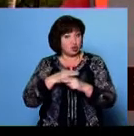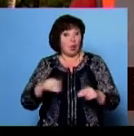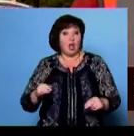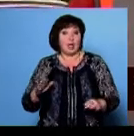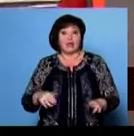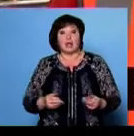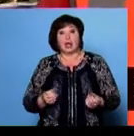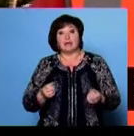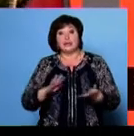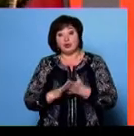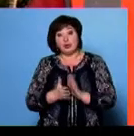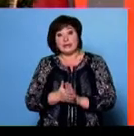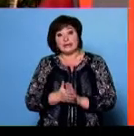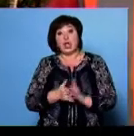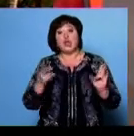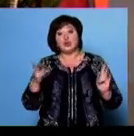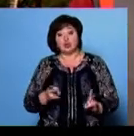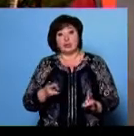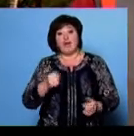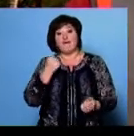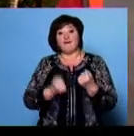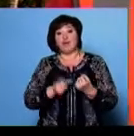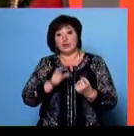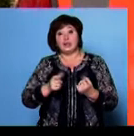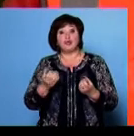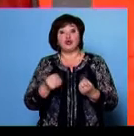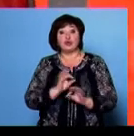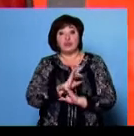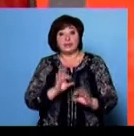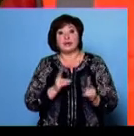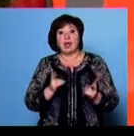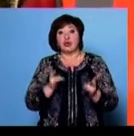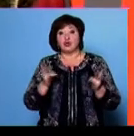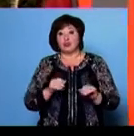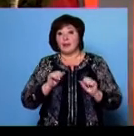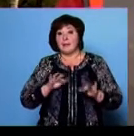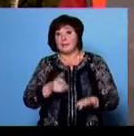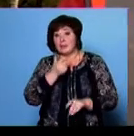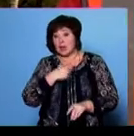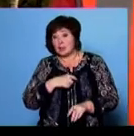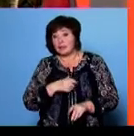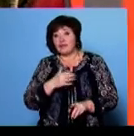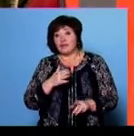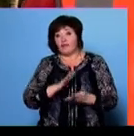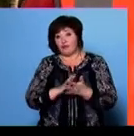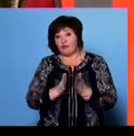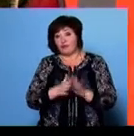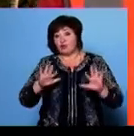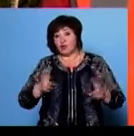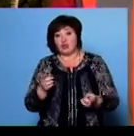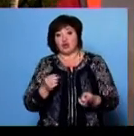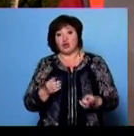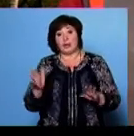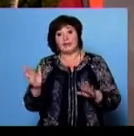так сказать, нужно водителям еще раз объяснить, как действовать в данной ситуации, чтобы